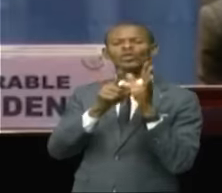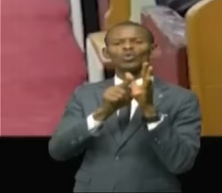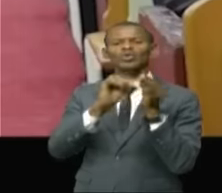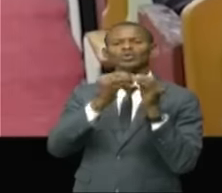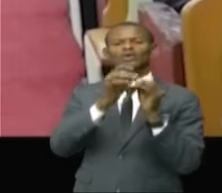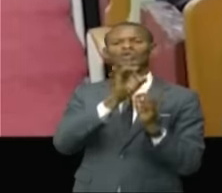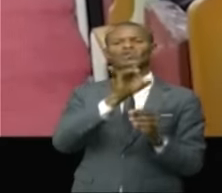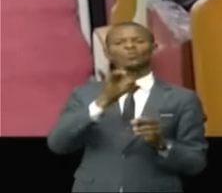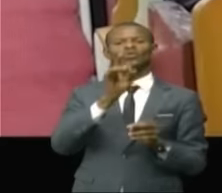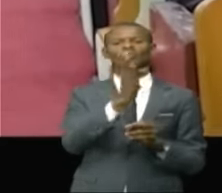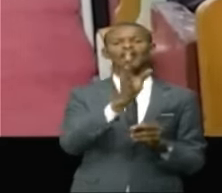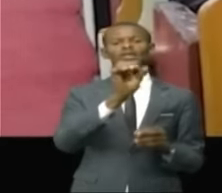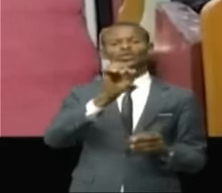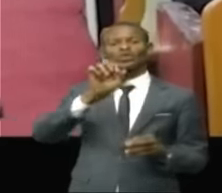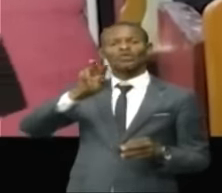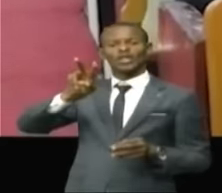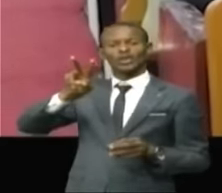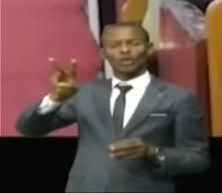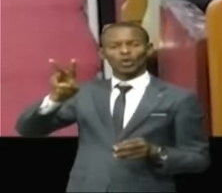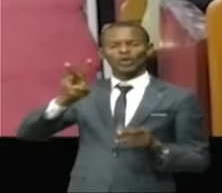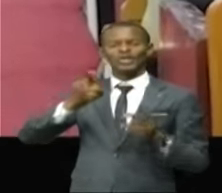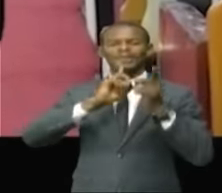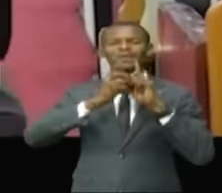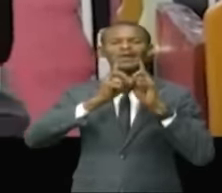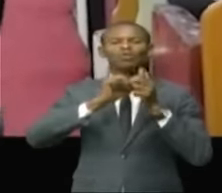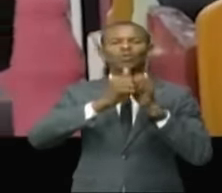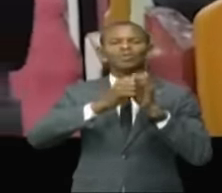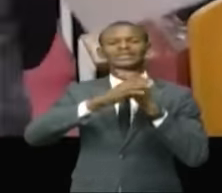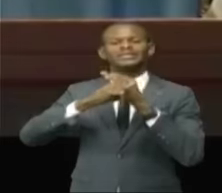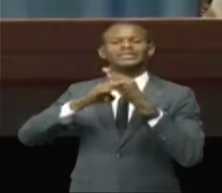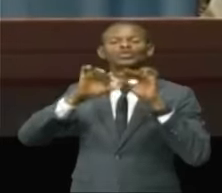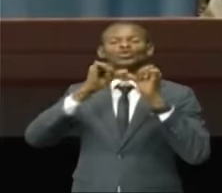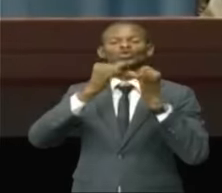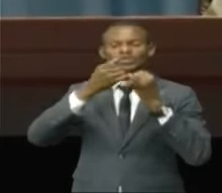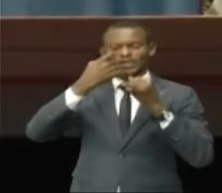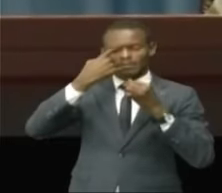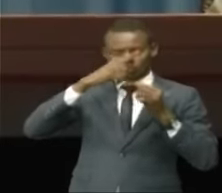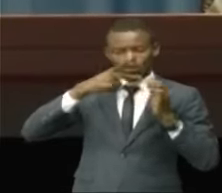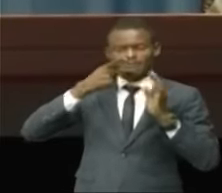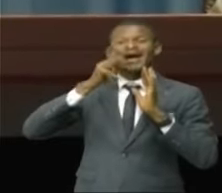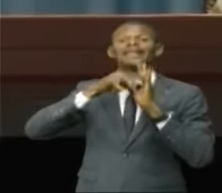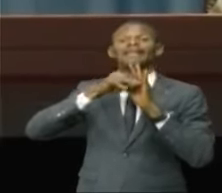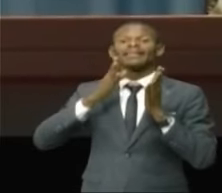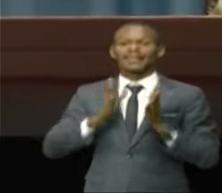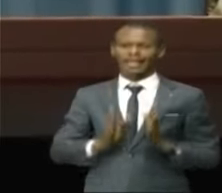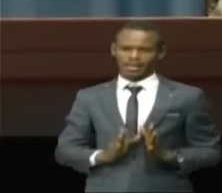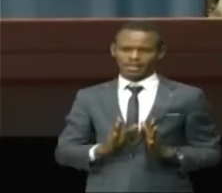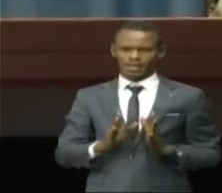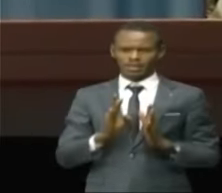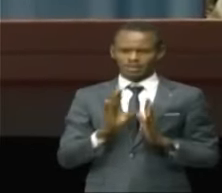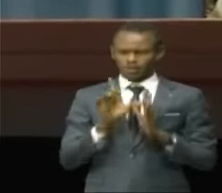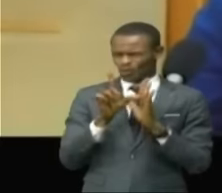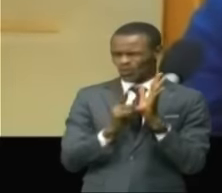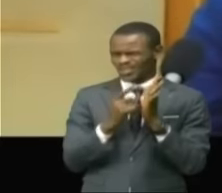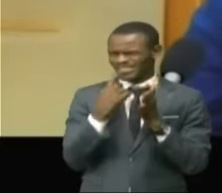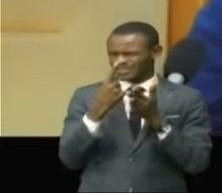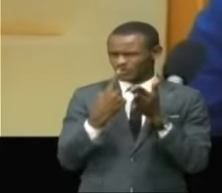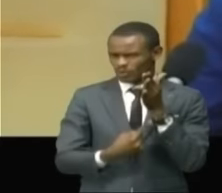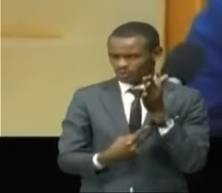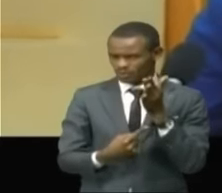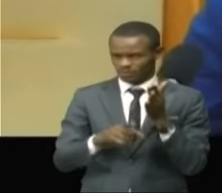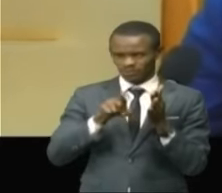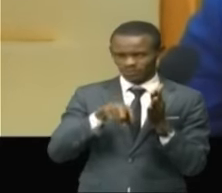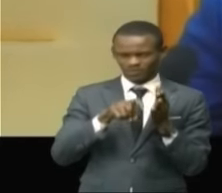88/022 portant régime spécial de sécurité sociale des parlementaires. Ce texte de loi consiste à réduire les conditions de